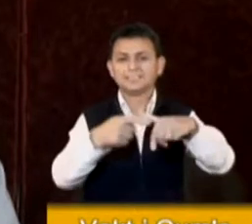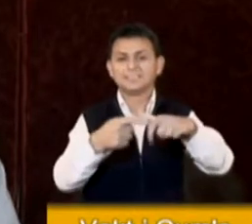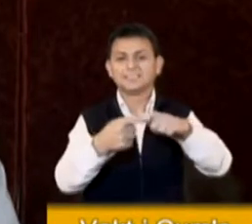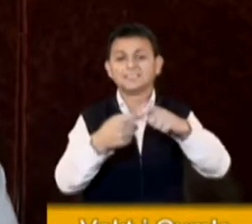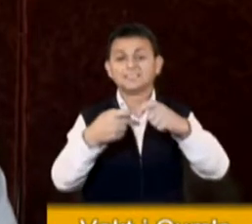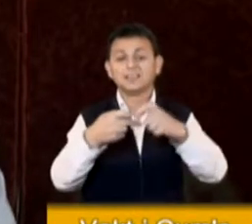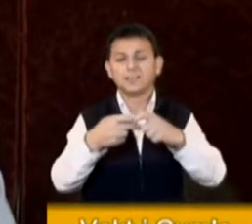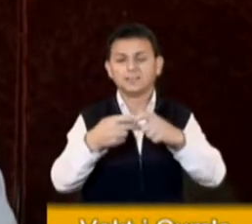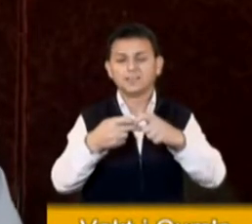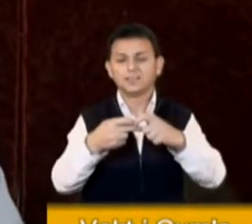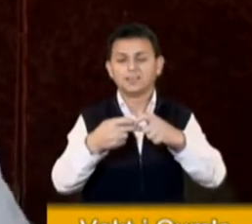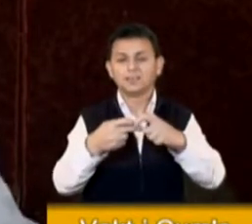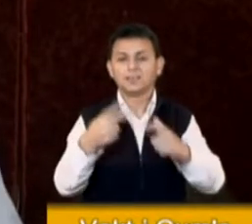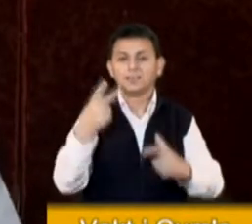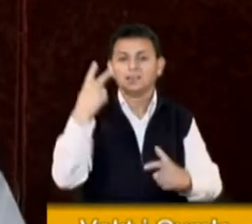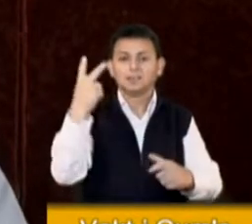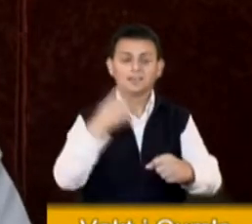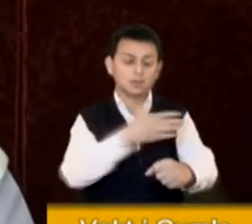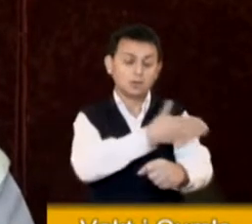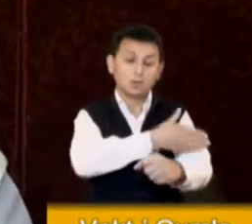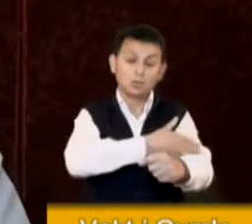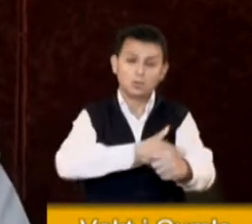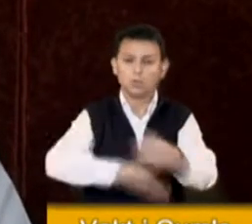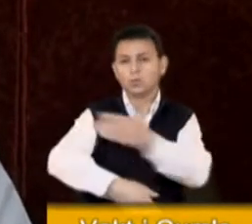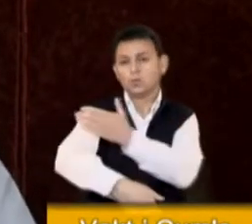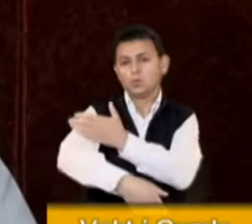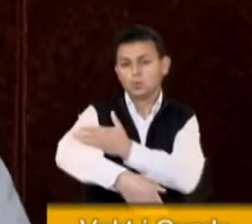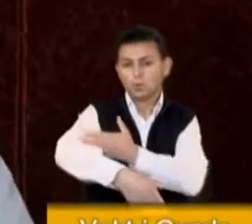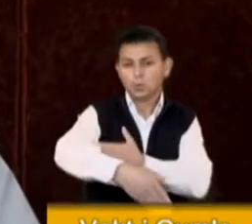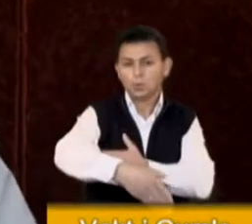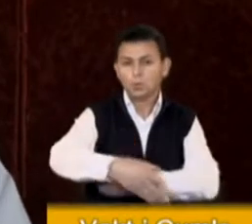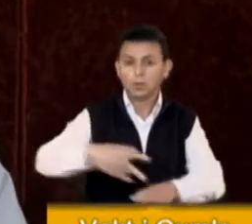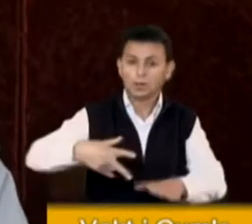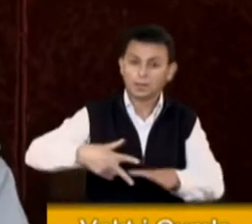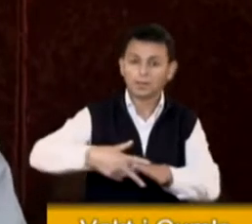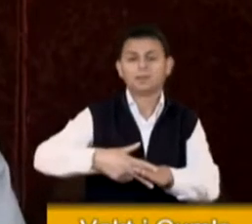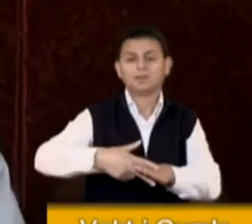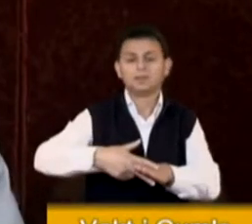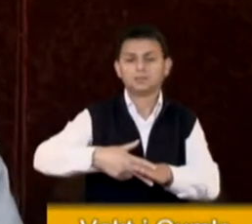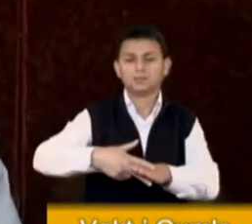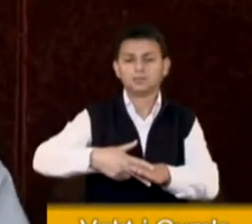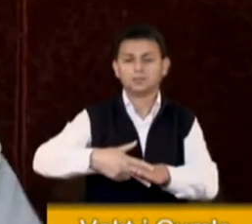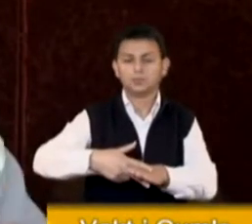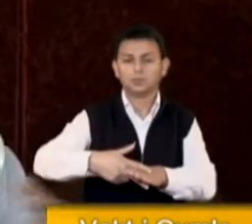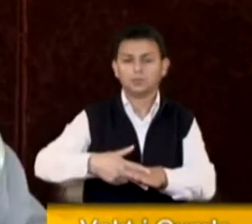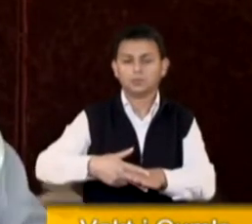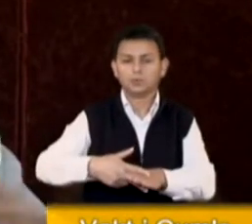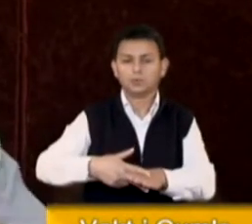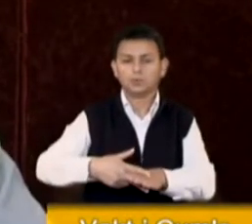tarafından, düşmanlar tarafından. İslam sancağını, tevhid bayrağını yere düşürmemek